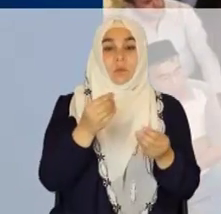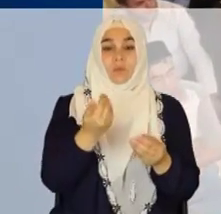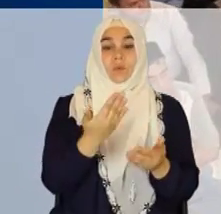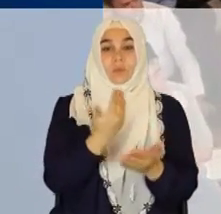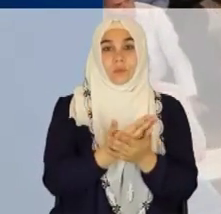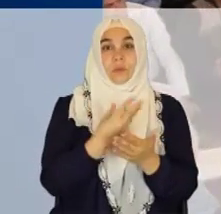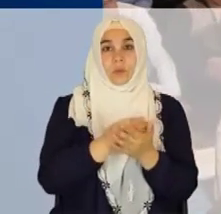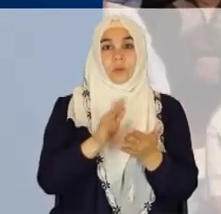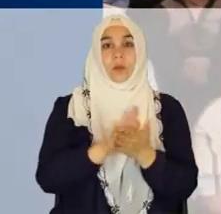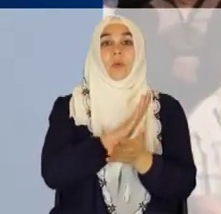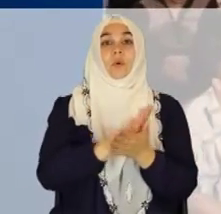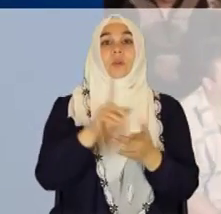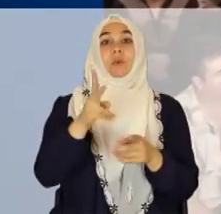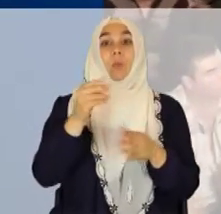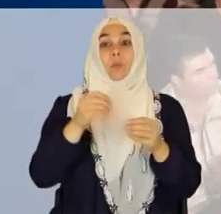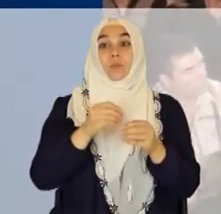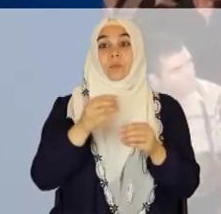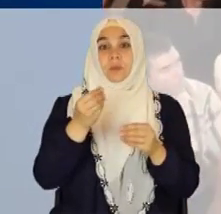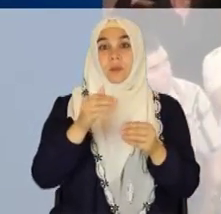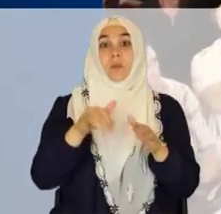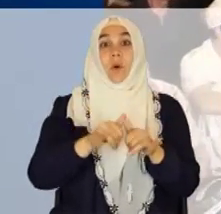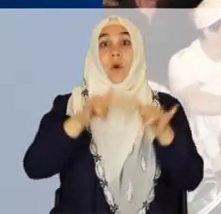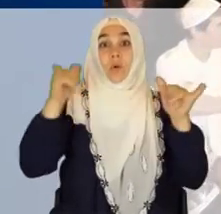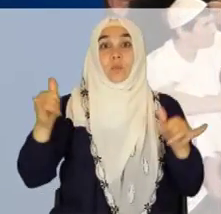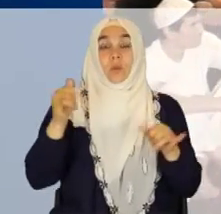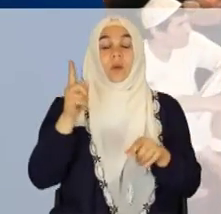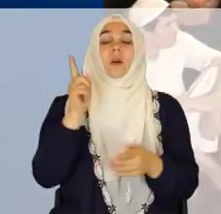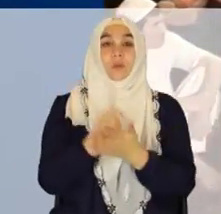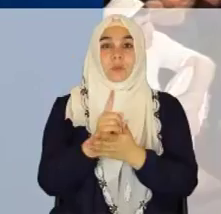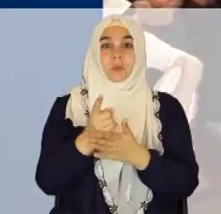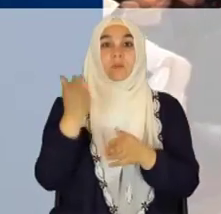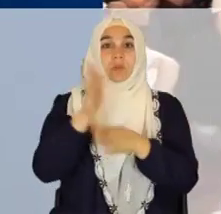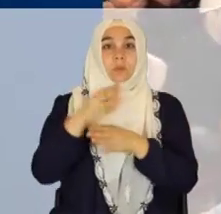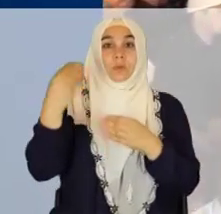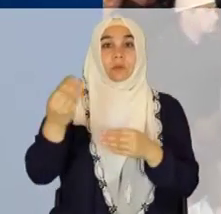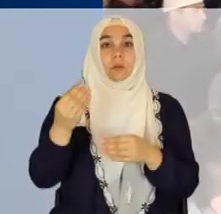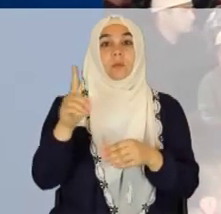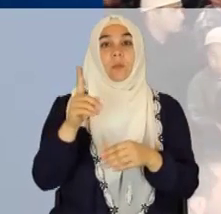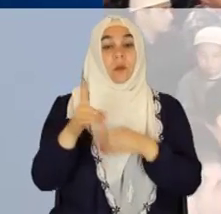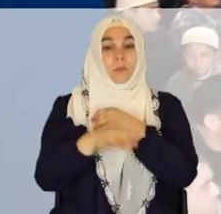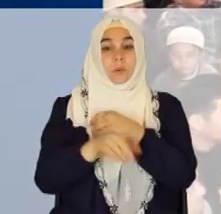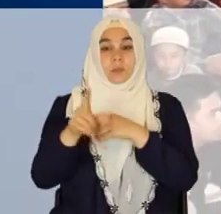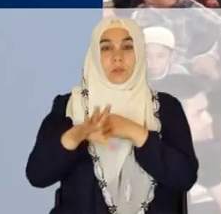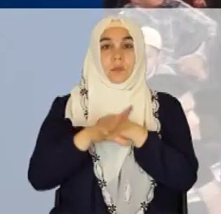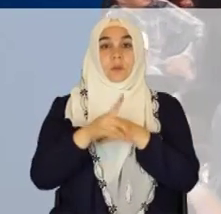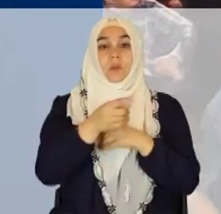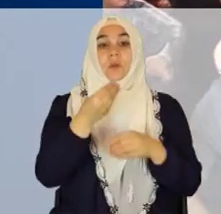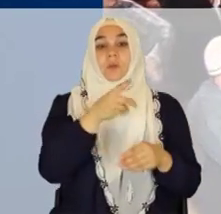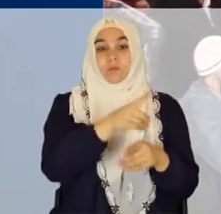Birovning moli nisobga yetsa, zakot berish farz bo'ladi. Chunki unga kambag'alning haqqi qo'shilib qoldi.